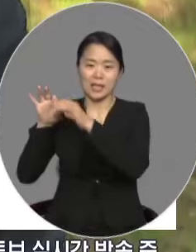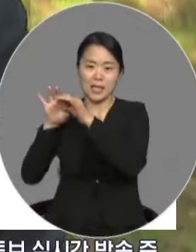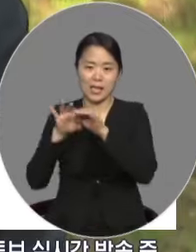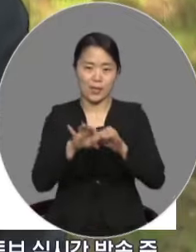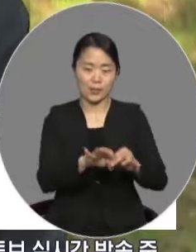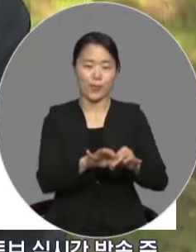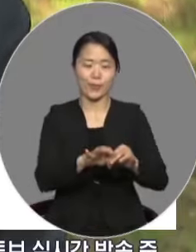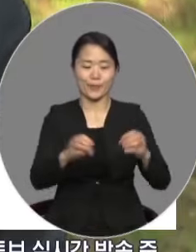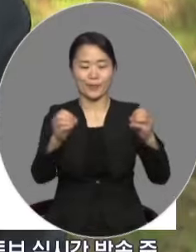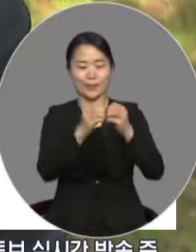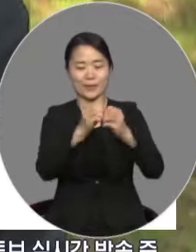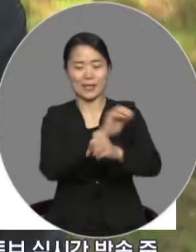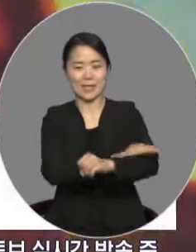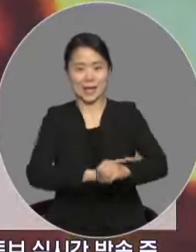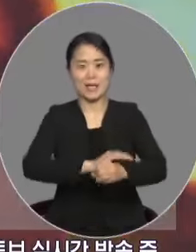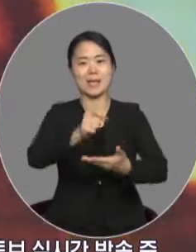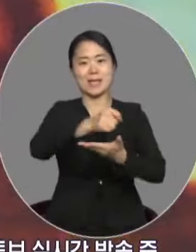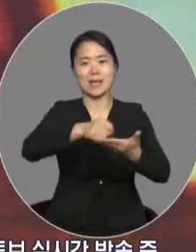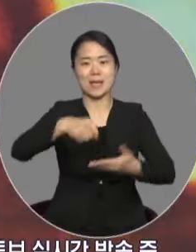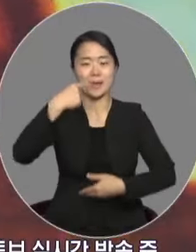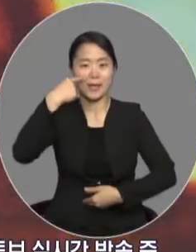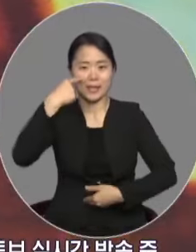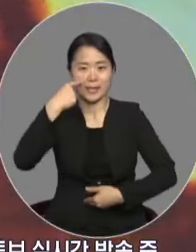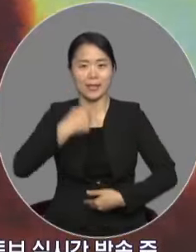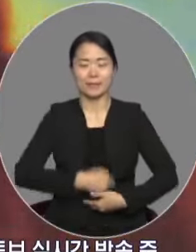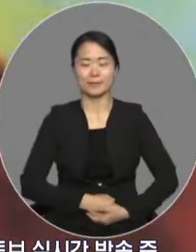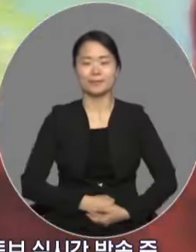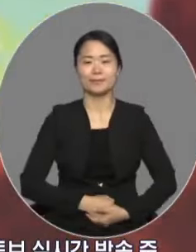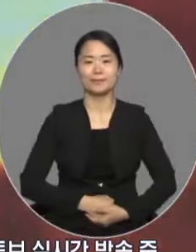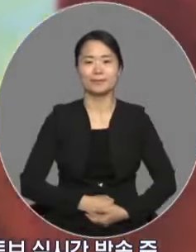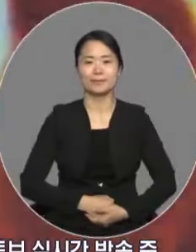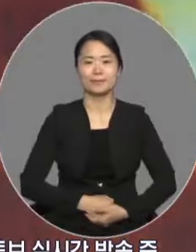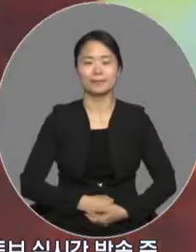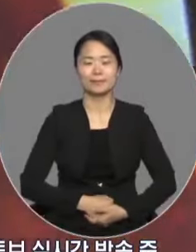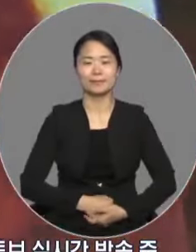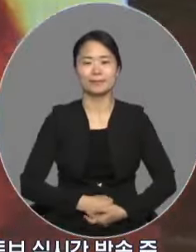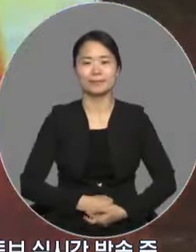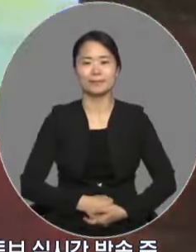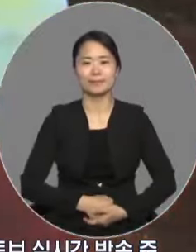소설을 잘 써봐야겠다라는. UBC 뉴스 이영남입니다.